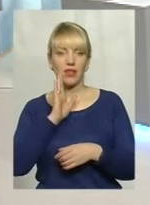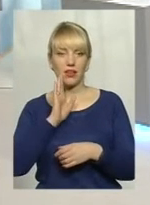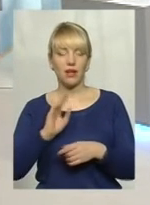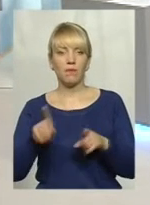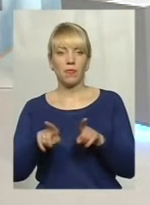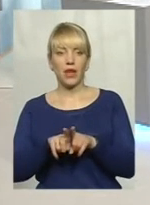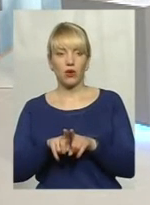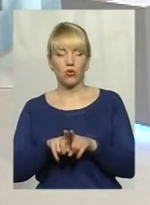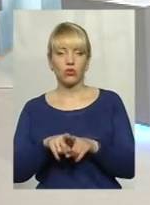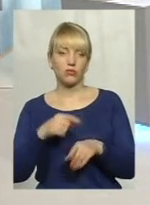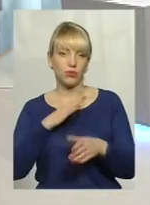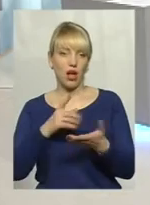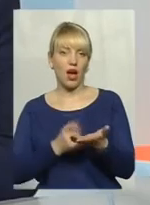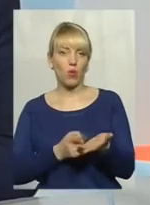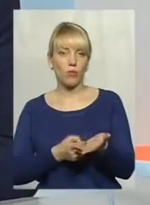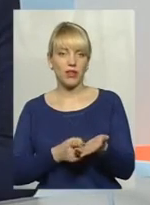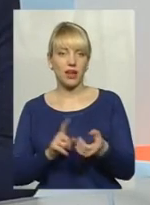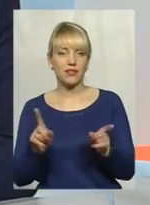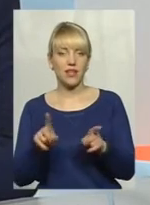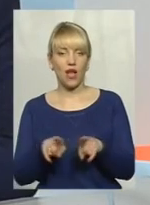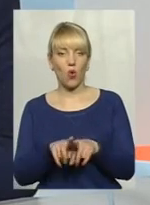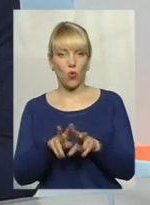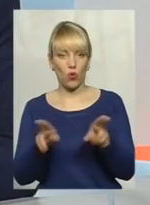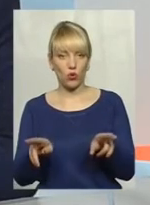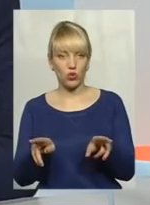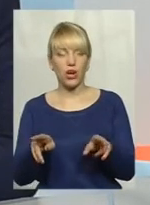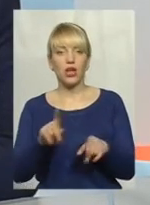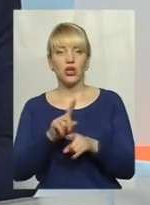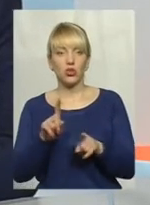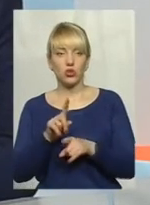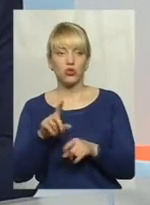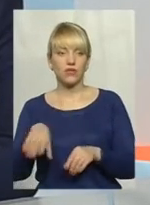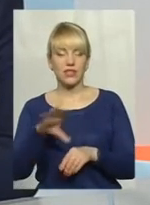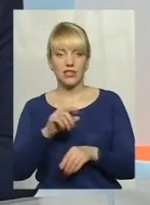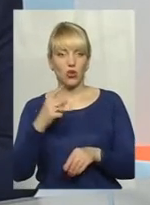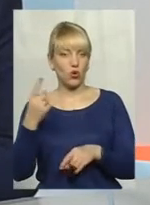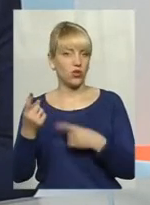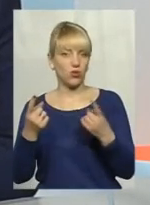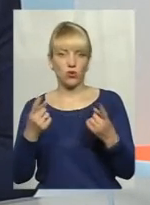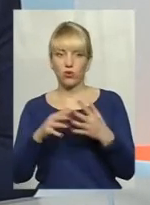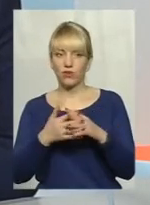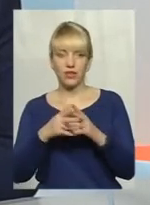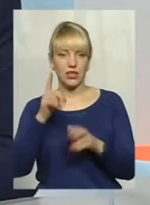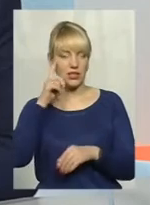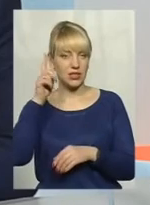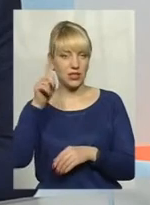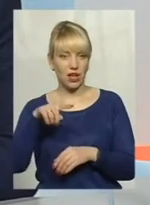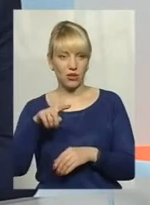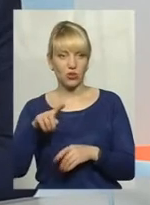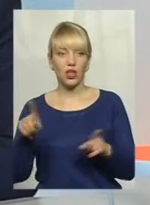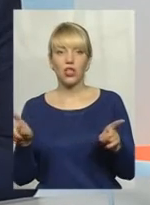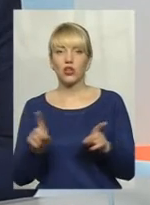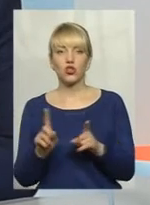також аргументація в суді була такою ж, що всі в селі всі один одного знають,